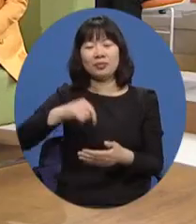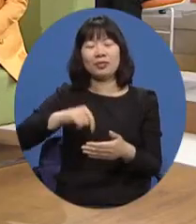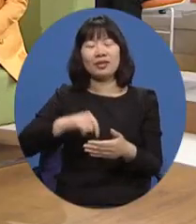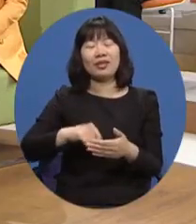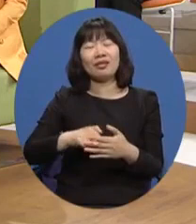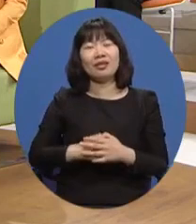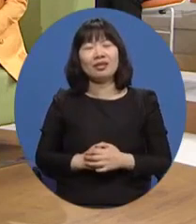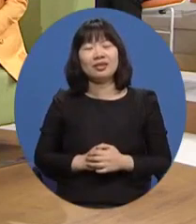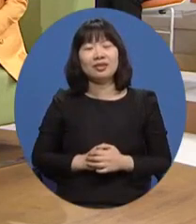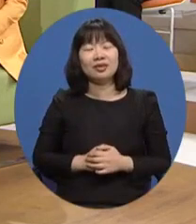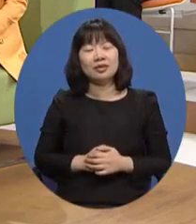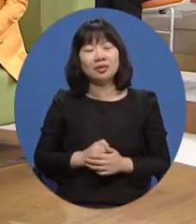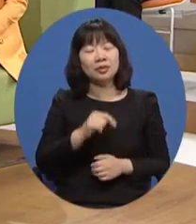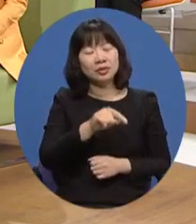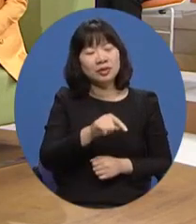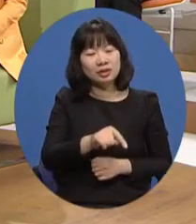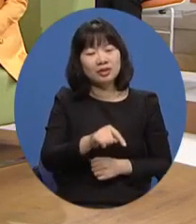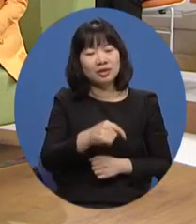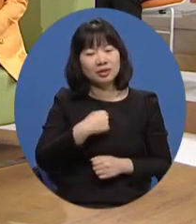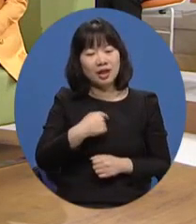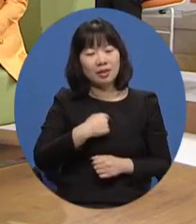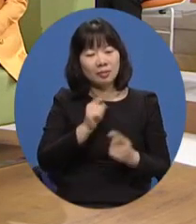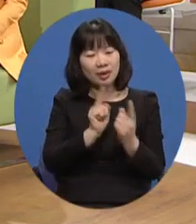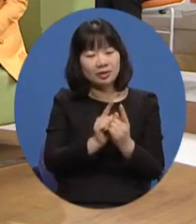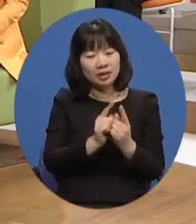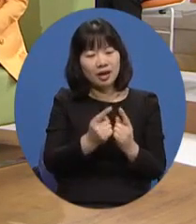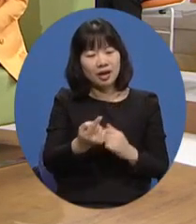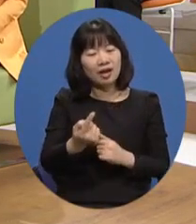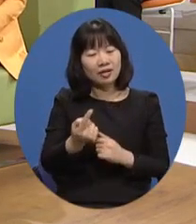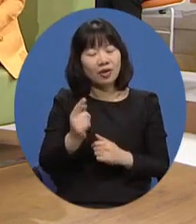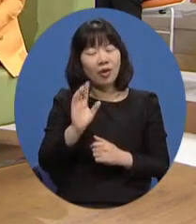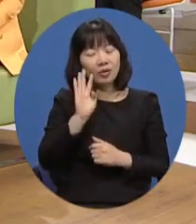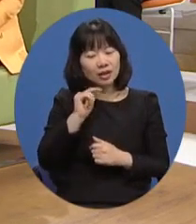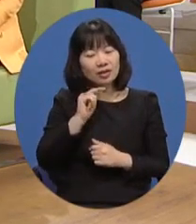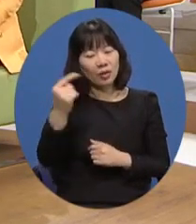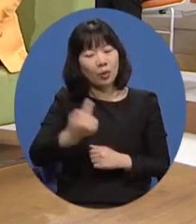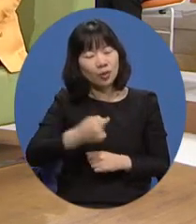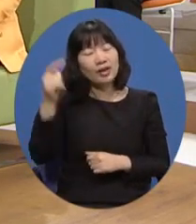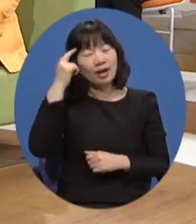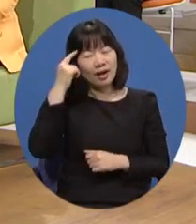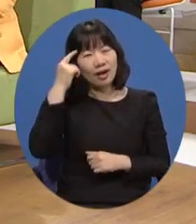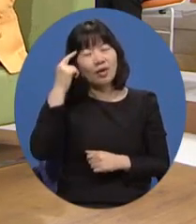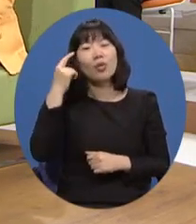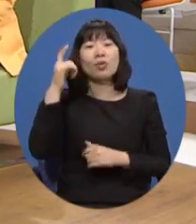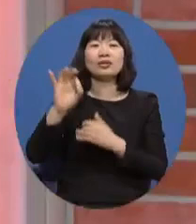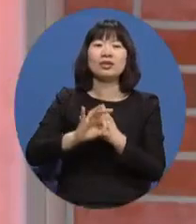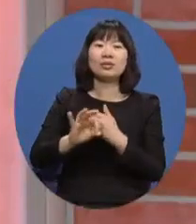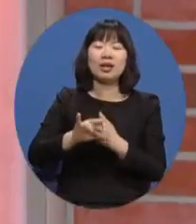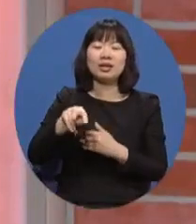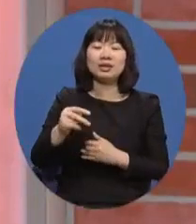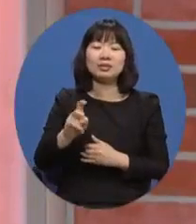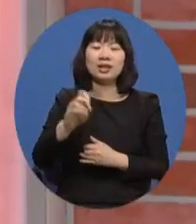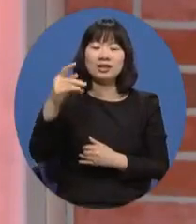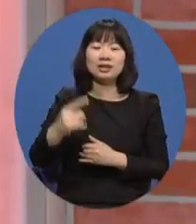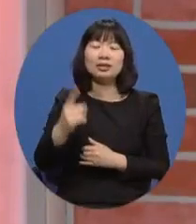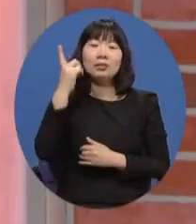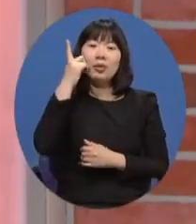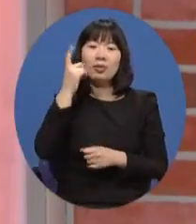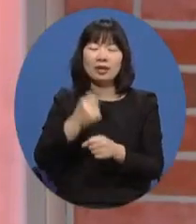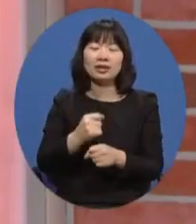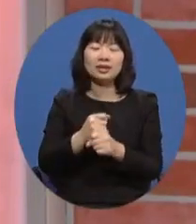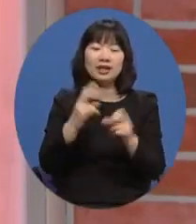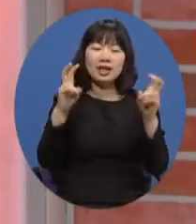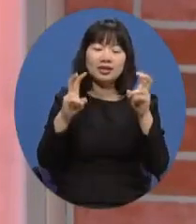속으로 언젠가 제가 얘가 나를 만나러 오겠구나. 뭐 이런 생각을 또 해요. 왜냐하면 스마트폰을